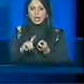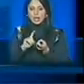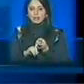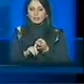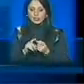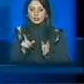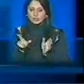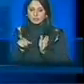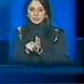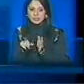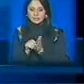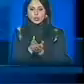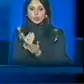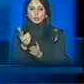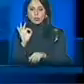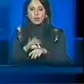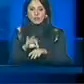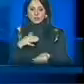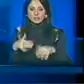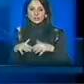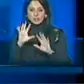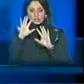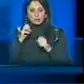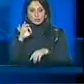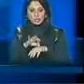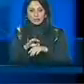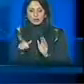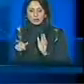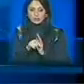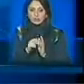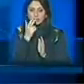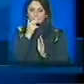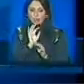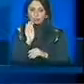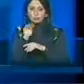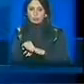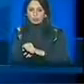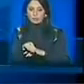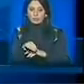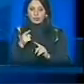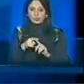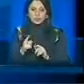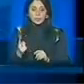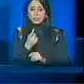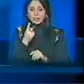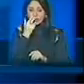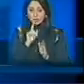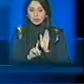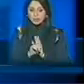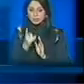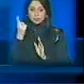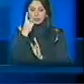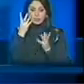Დაკავშირებულია თანდევ ქრონიკულ სერიოზულ დაავადებასთან გრიპის სიმპტომების დაწყების პირველივე